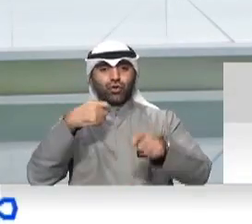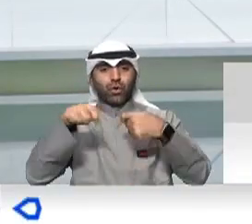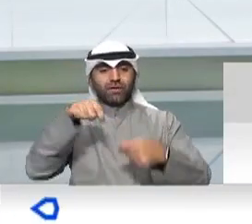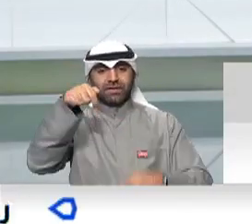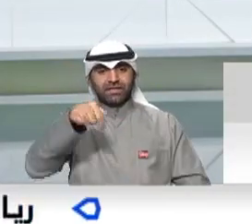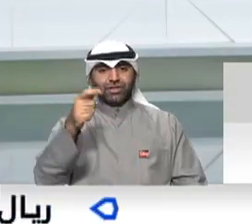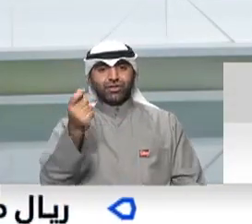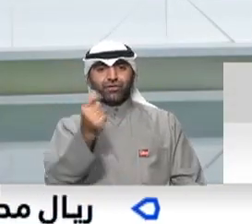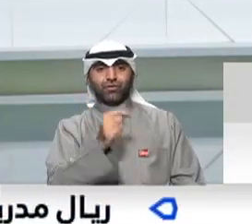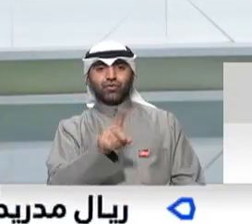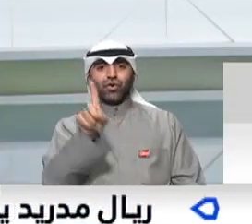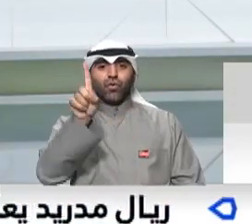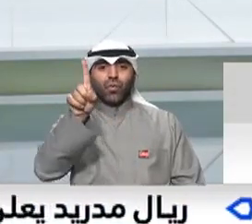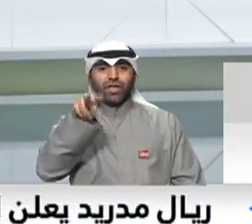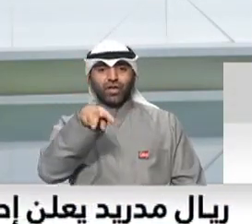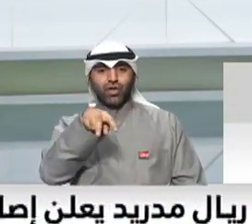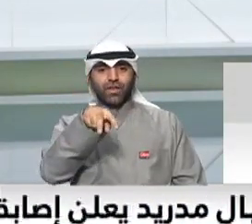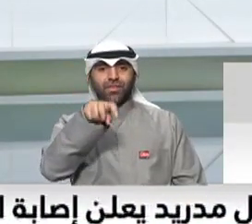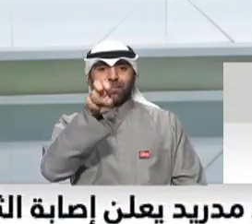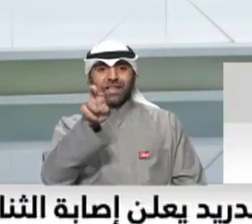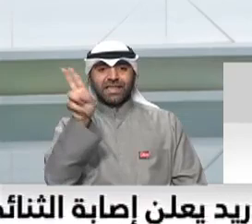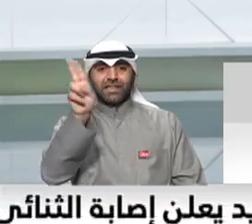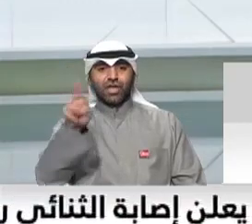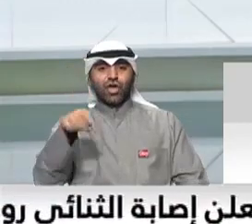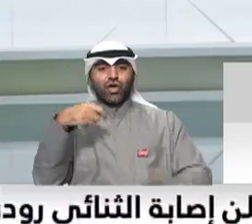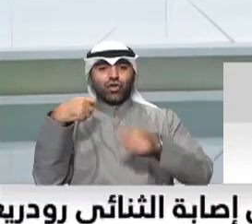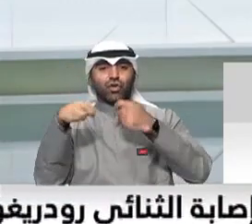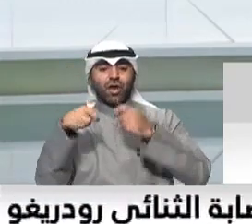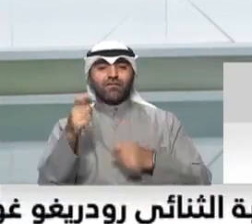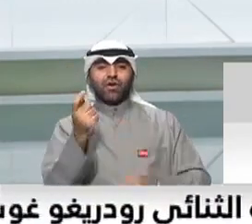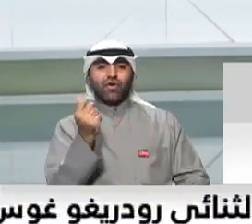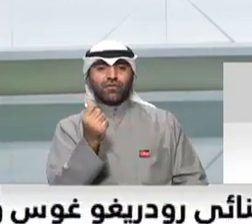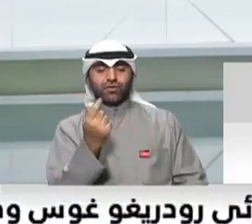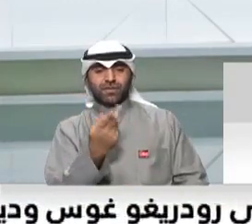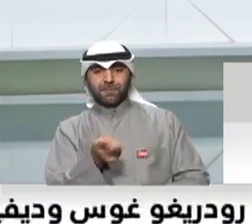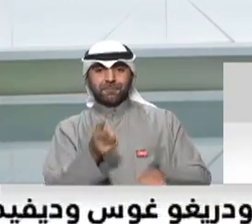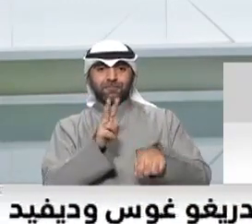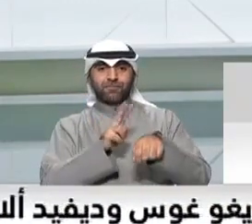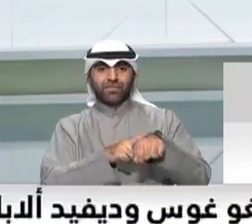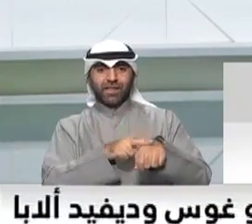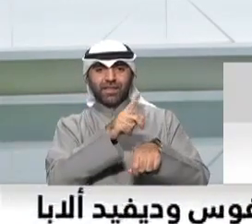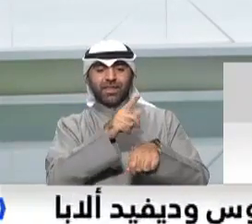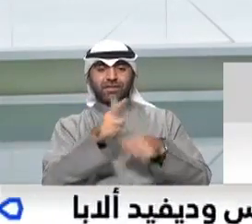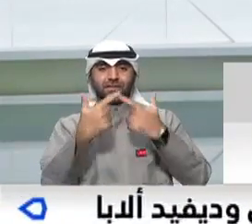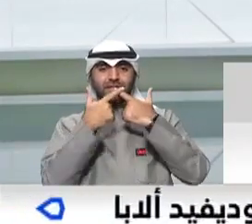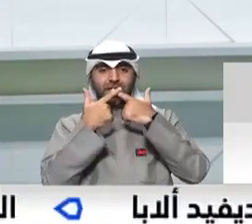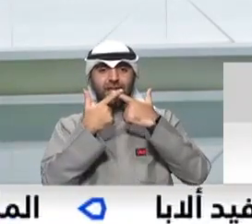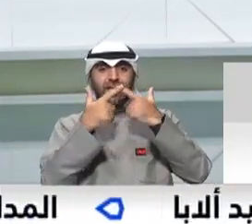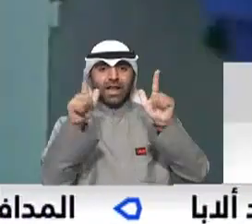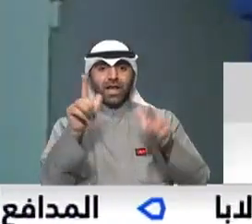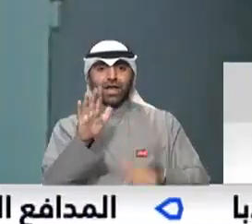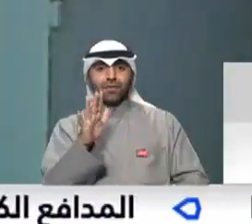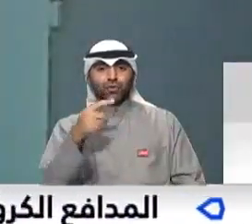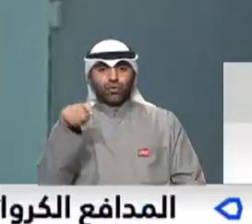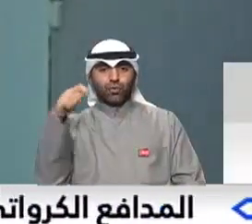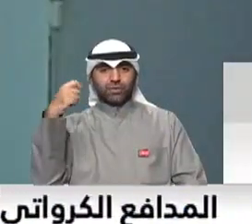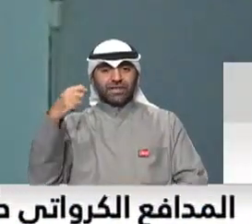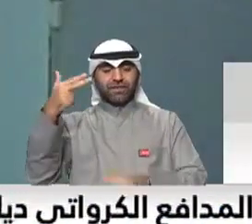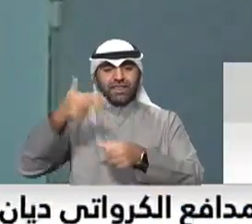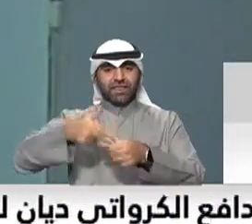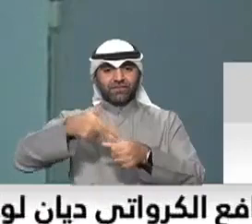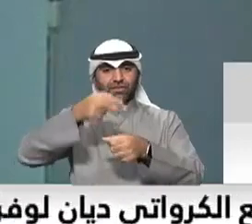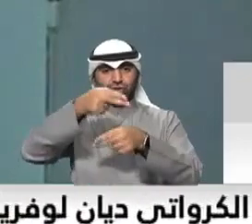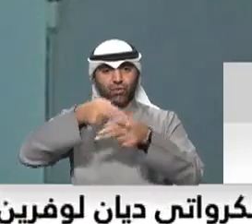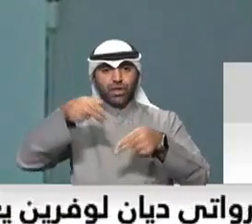مستوى 81 دولار و86 سنتا للبرميل وفقا للسعر المعلن من قبل مؤسسة البترول الكويتية.